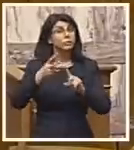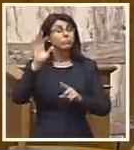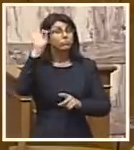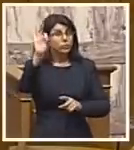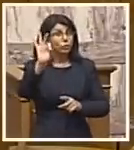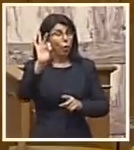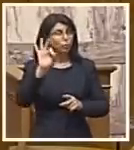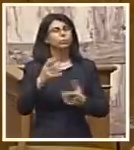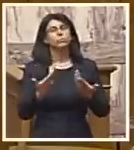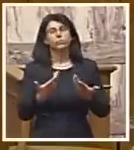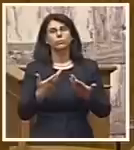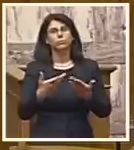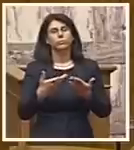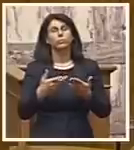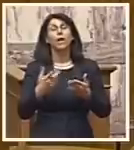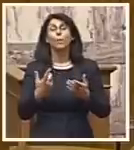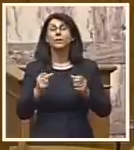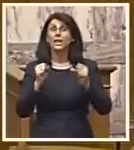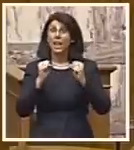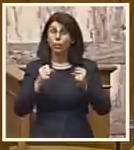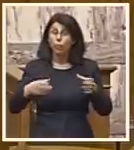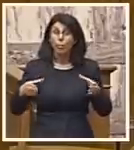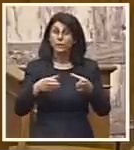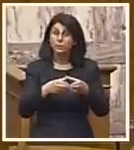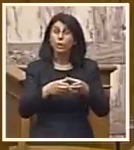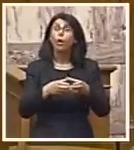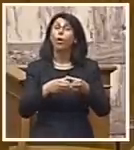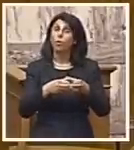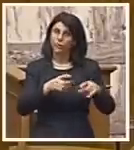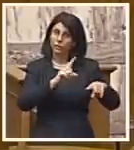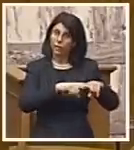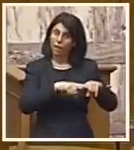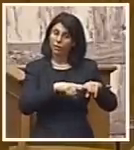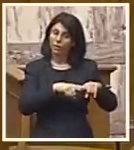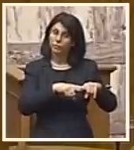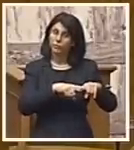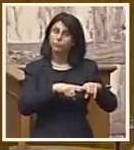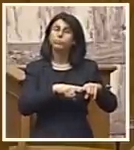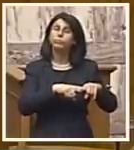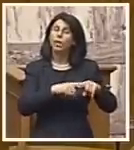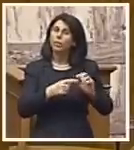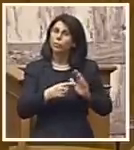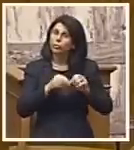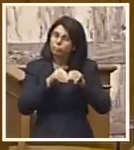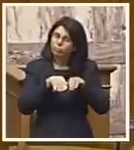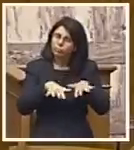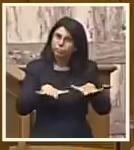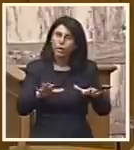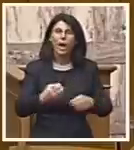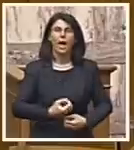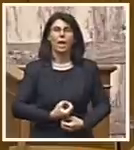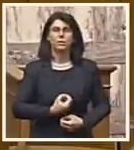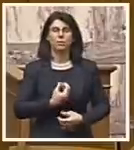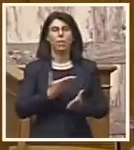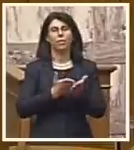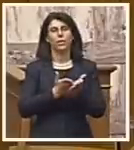πέρασμα, να εγγυηθούμε μαζί ότι θα αποκατασταθεί στη χώρα μας το αίσθημα δικαίου,